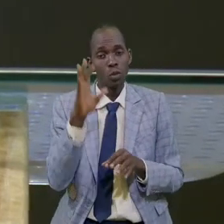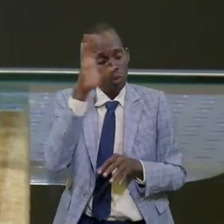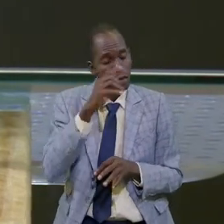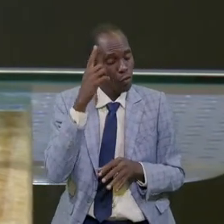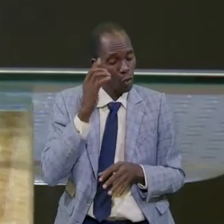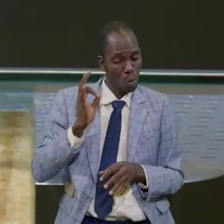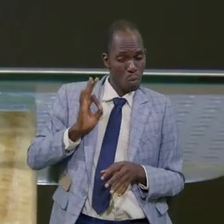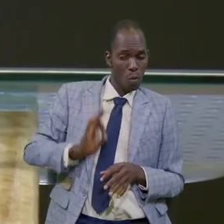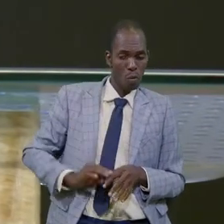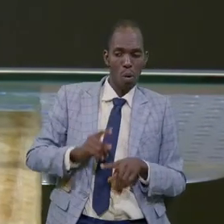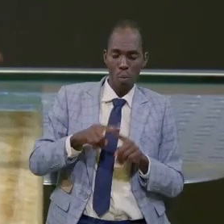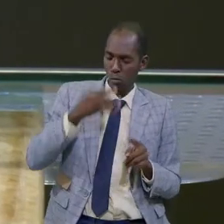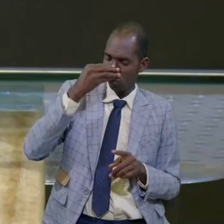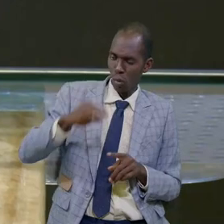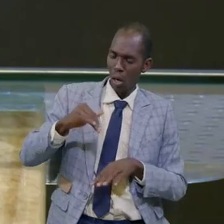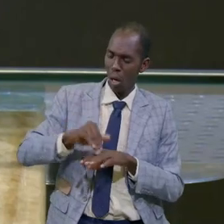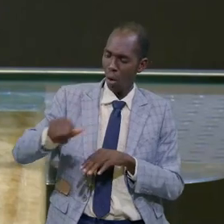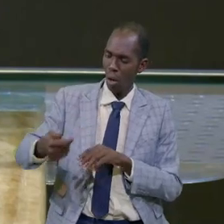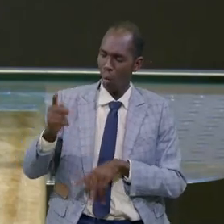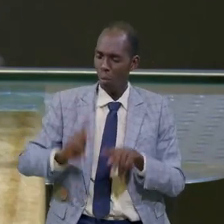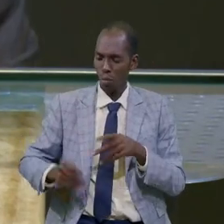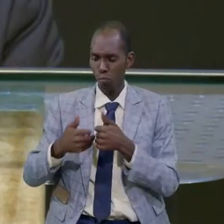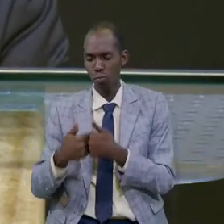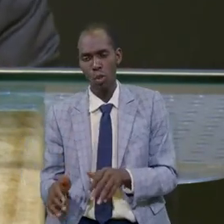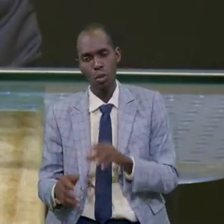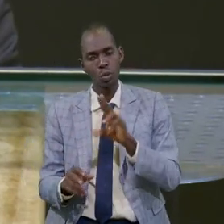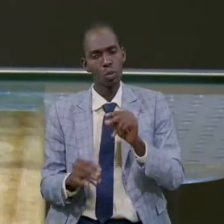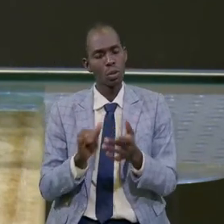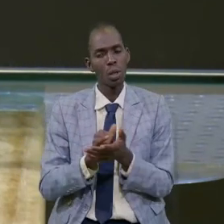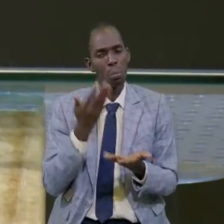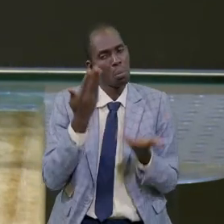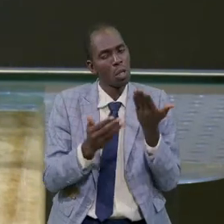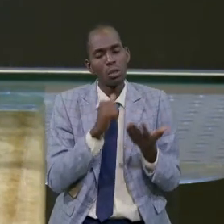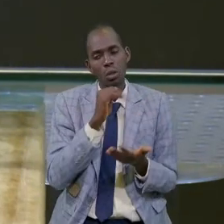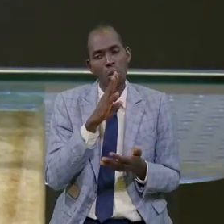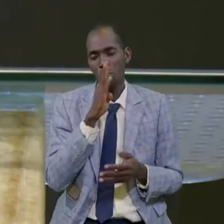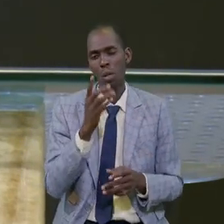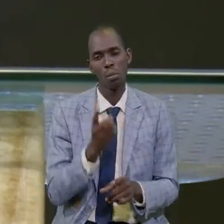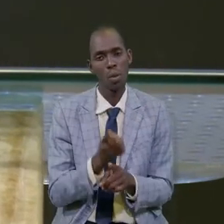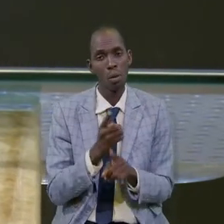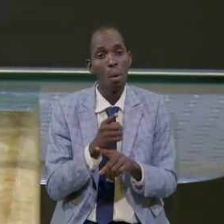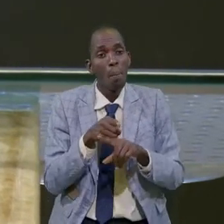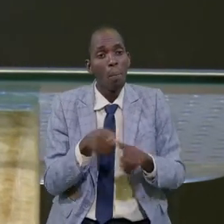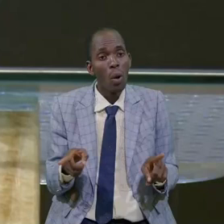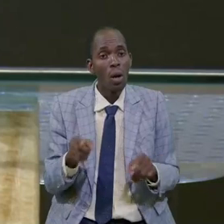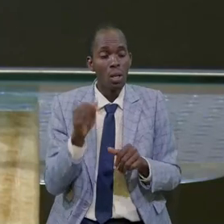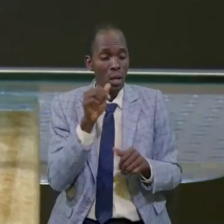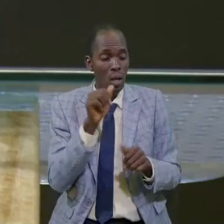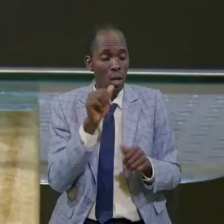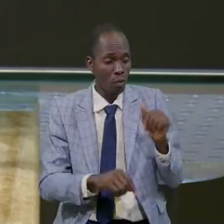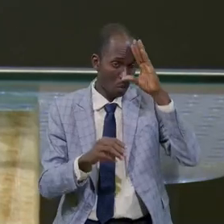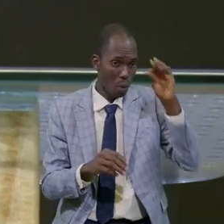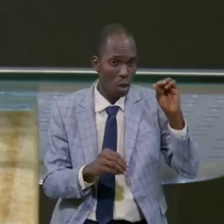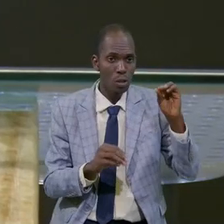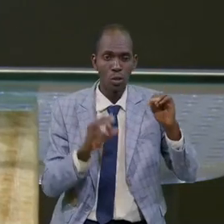cherchez au détriment des autres, cela ne sera pas bon. Et dit que mais que chacun cherche celui